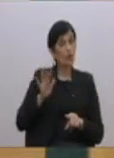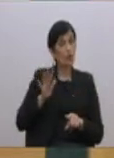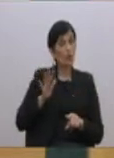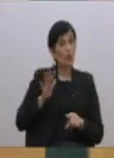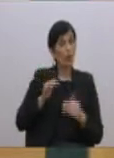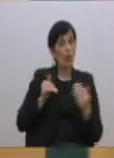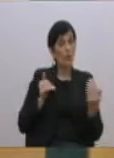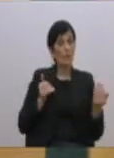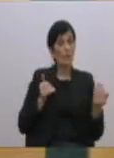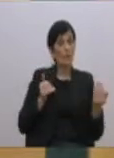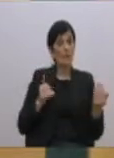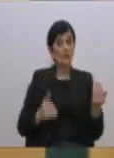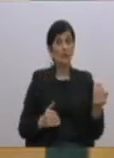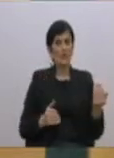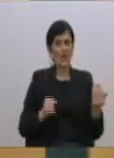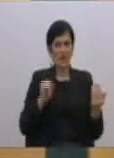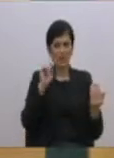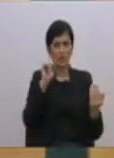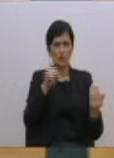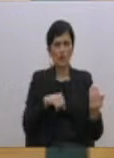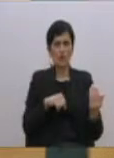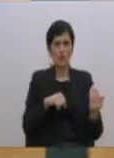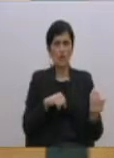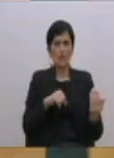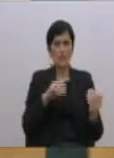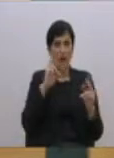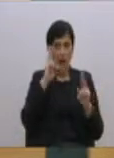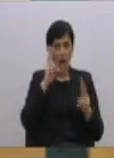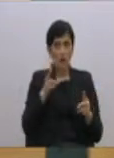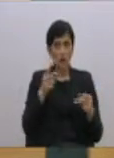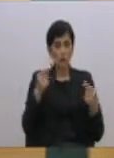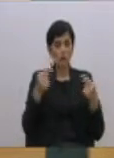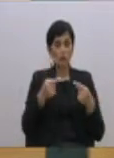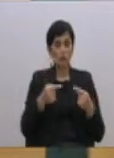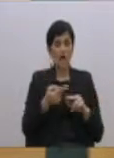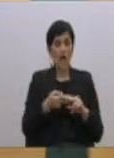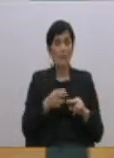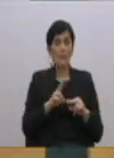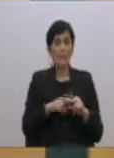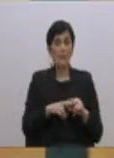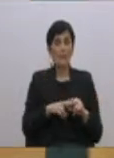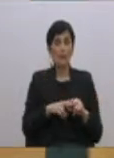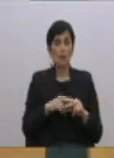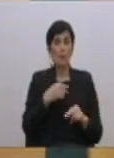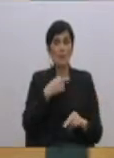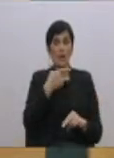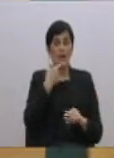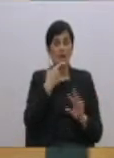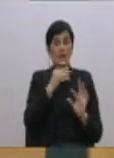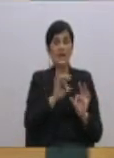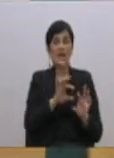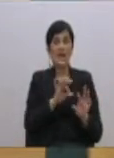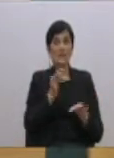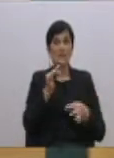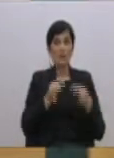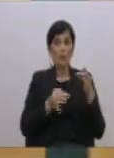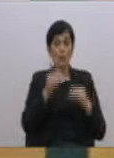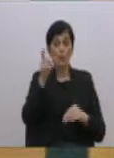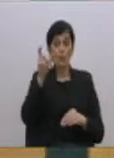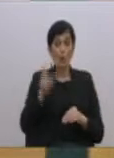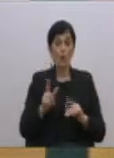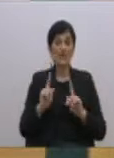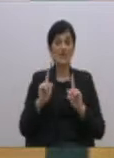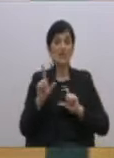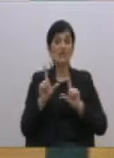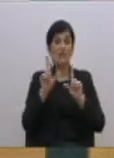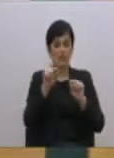თქვენ შეიძლება არ იცოდეთ ზუსტად, ამიტომ გეტყვით, რომ მოსამართლეთა თანხმობის